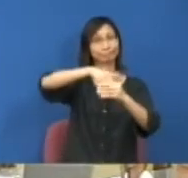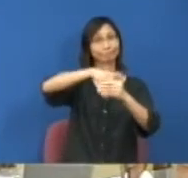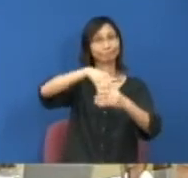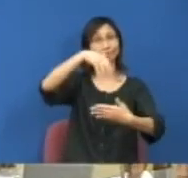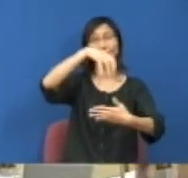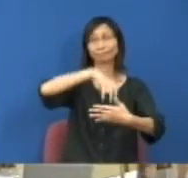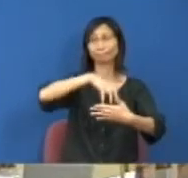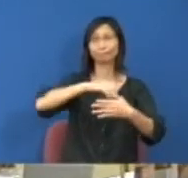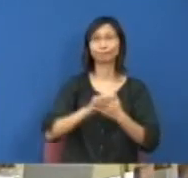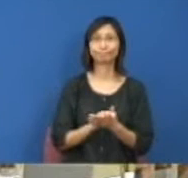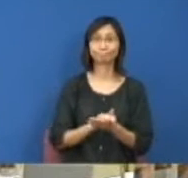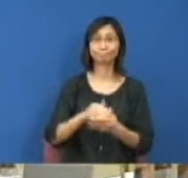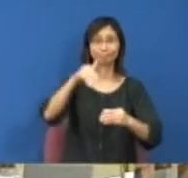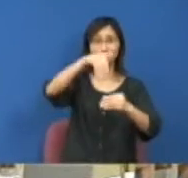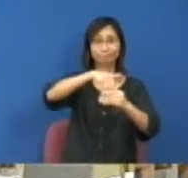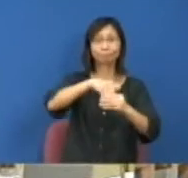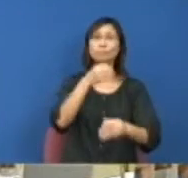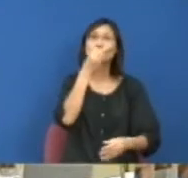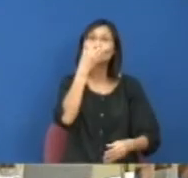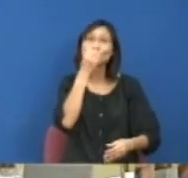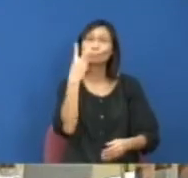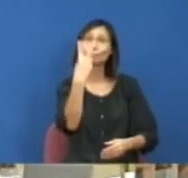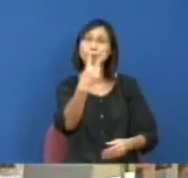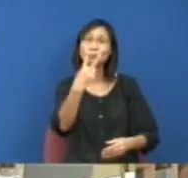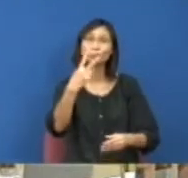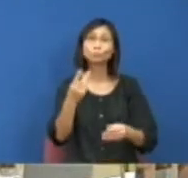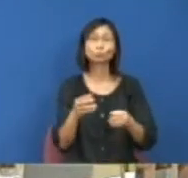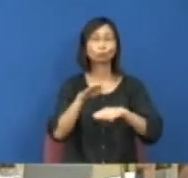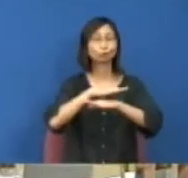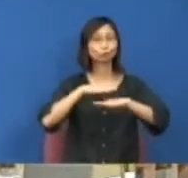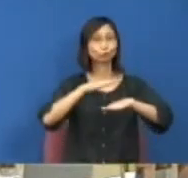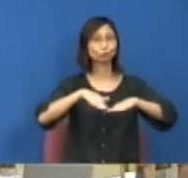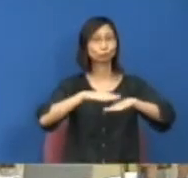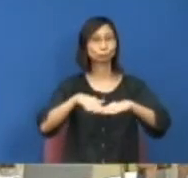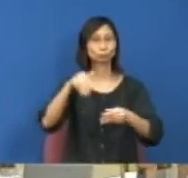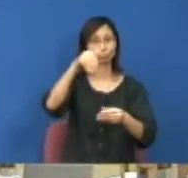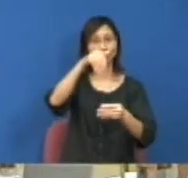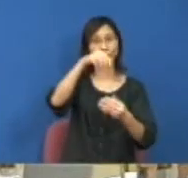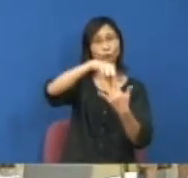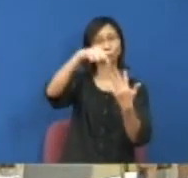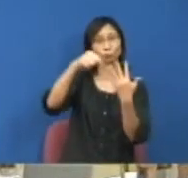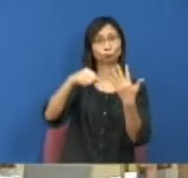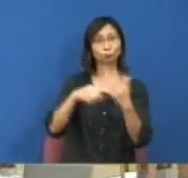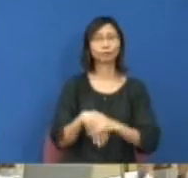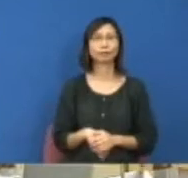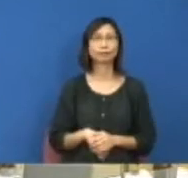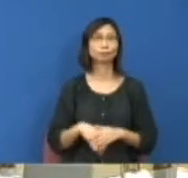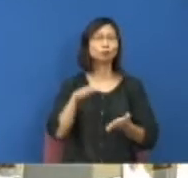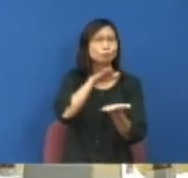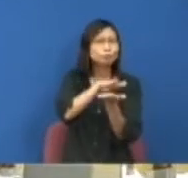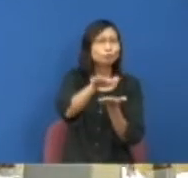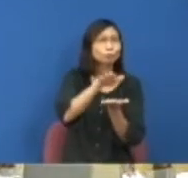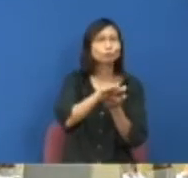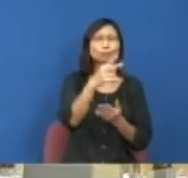投香港雙普選廢除功能組別。一號長毛二